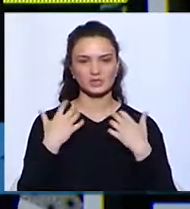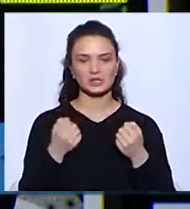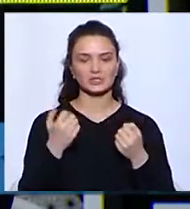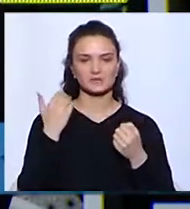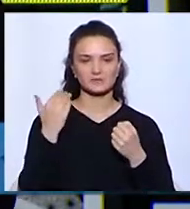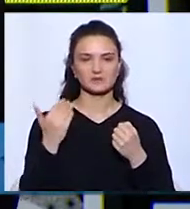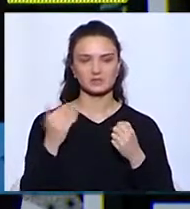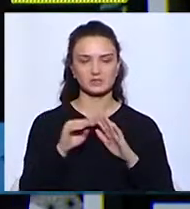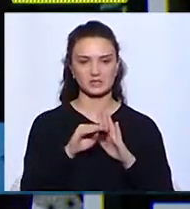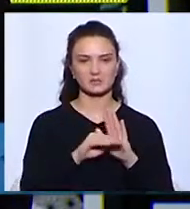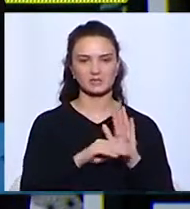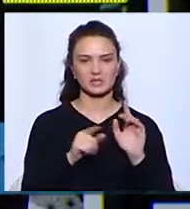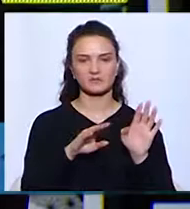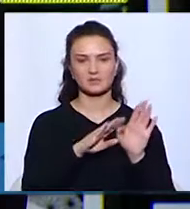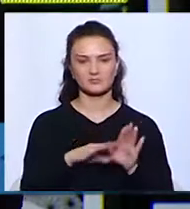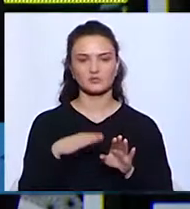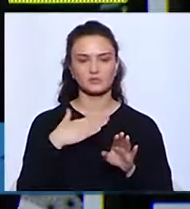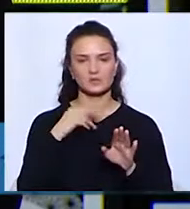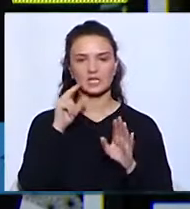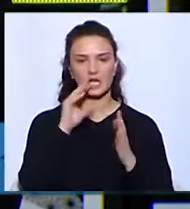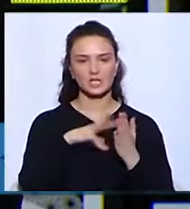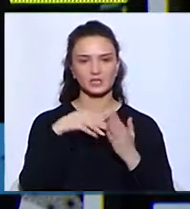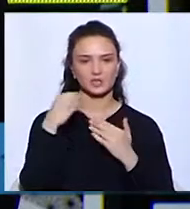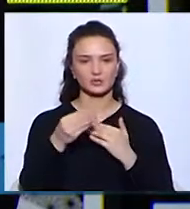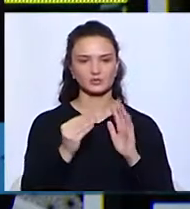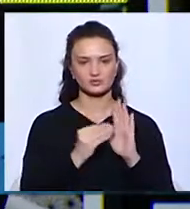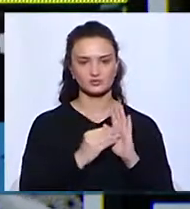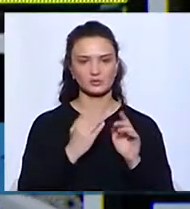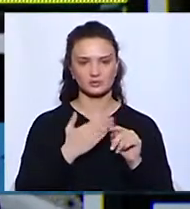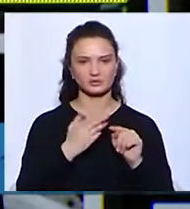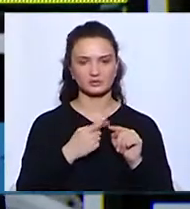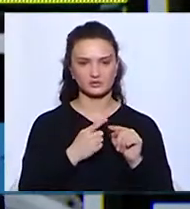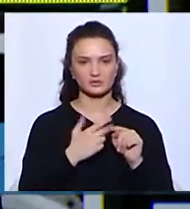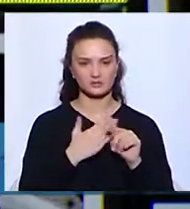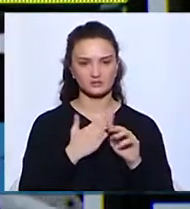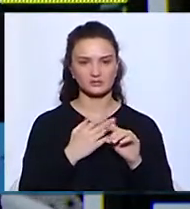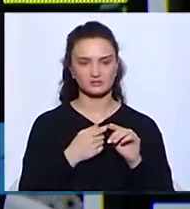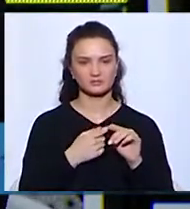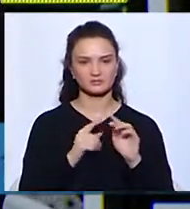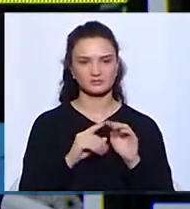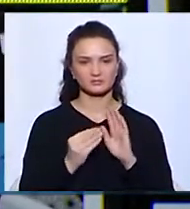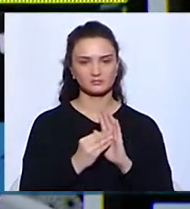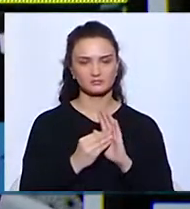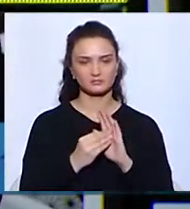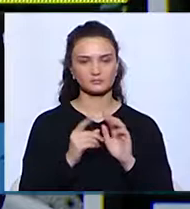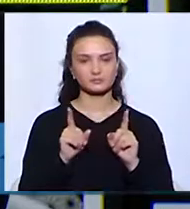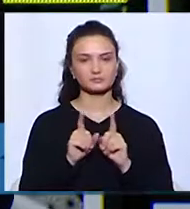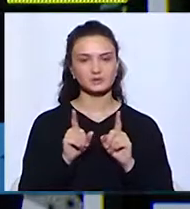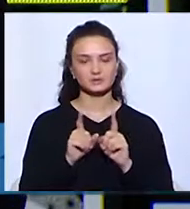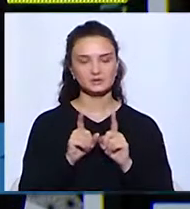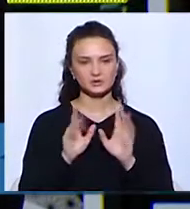ჯანდაცვის სისტემის გათვალისწინებით ჩვენ კალენდარში ზის როტავირუსული ვაქცინაცია, მიუხედავად ამისა,